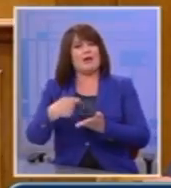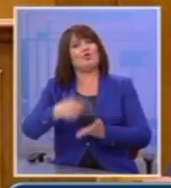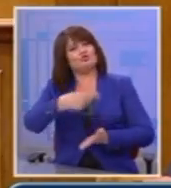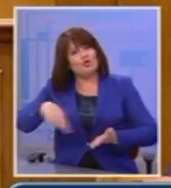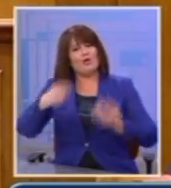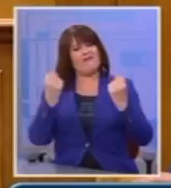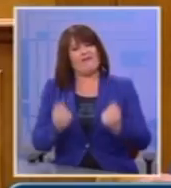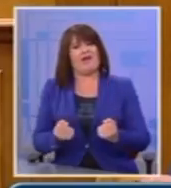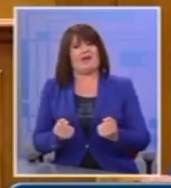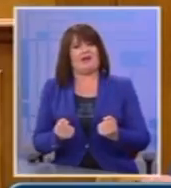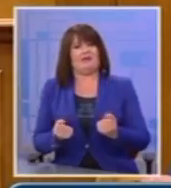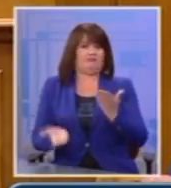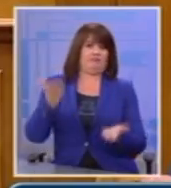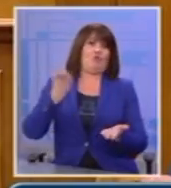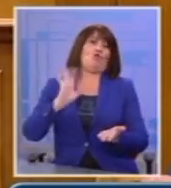Τι έχουμε σήμερα μπροστά μας?